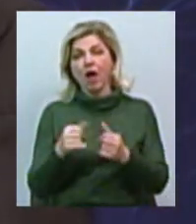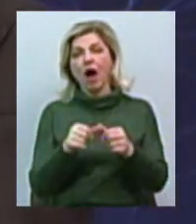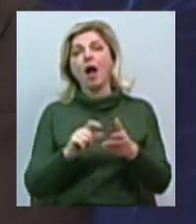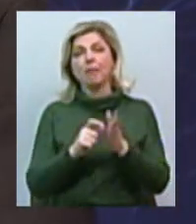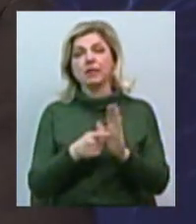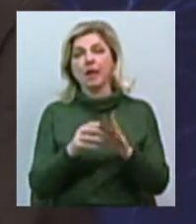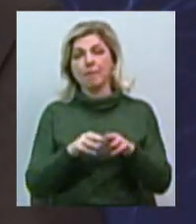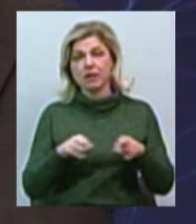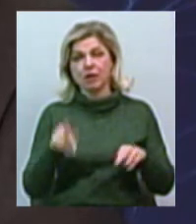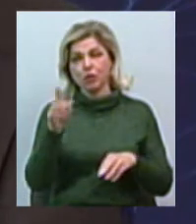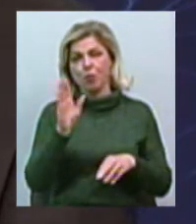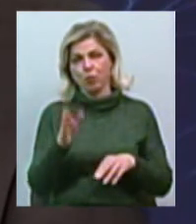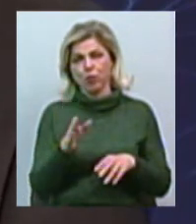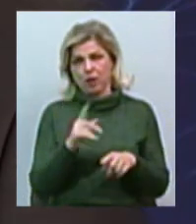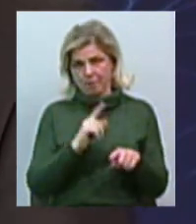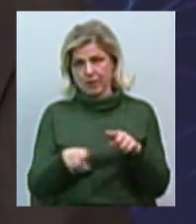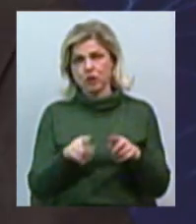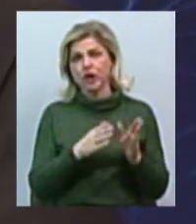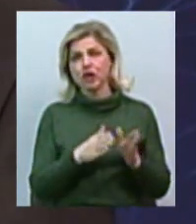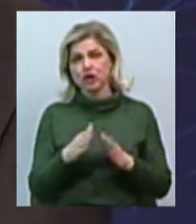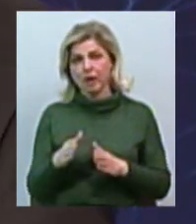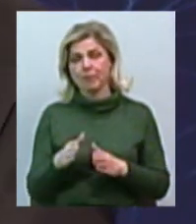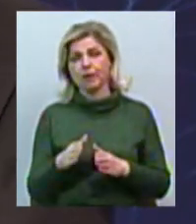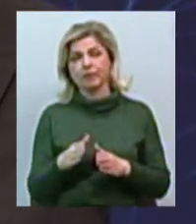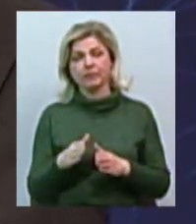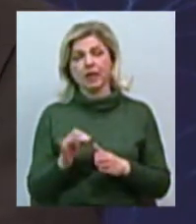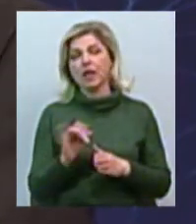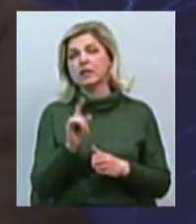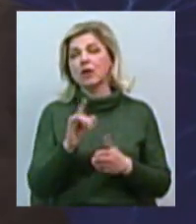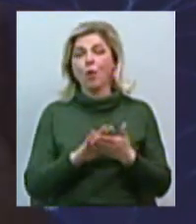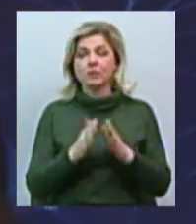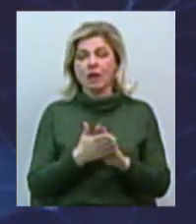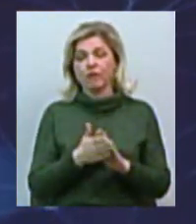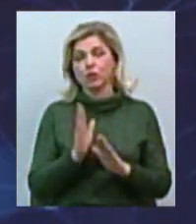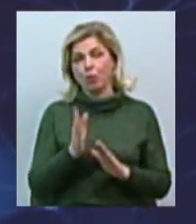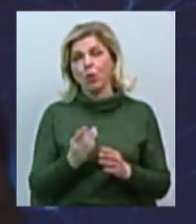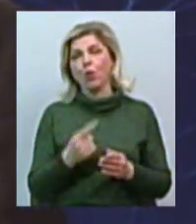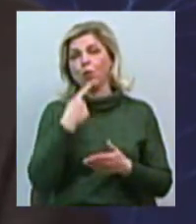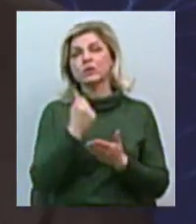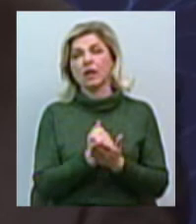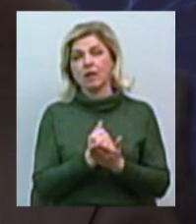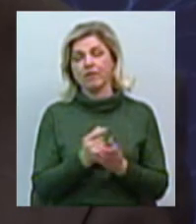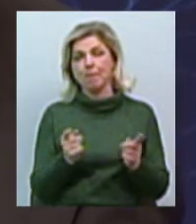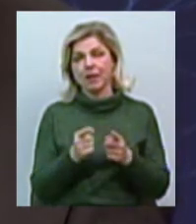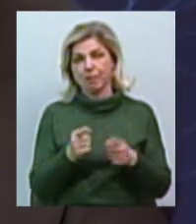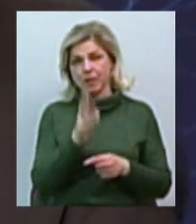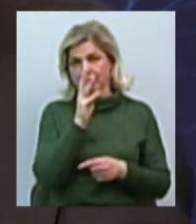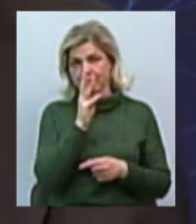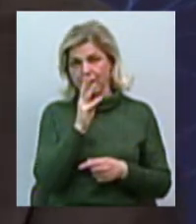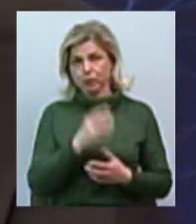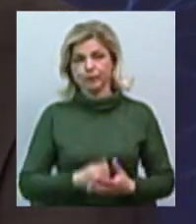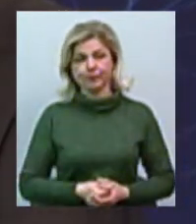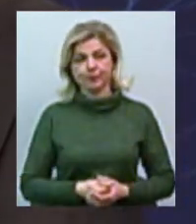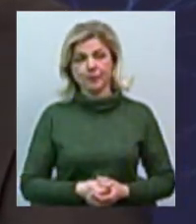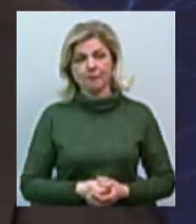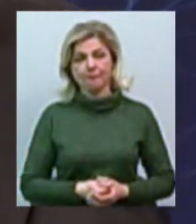який в ручному режимі буде, виходячи з обставин певних, буде встановлювати мінімальну заробітну плату.